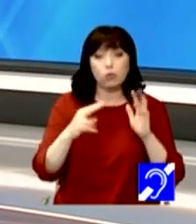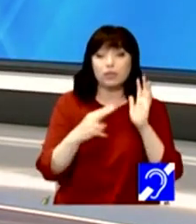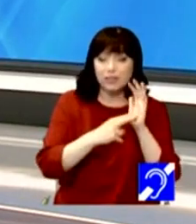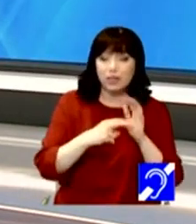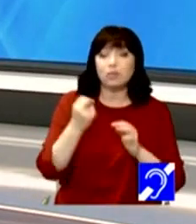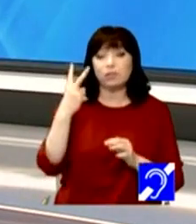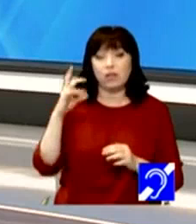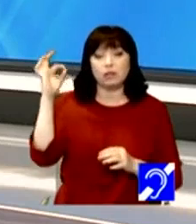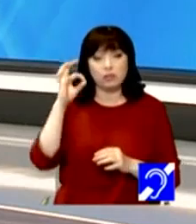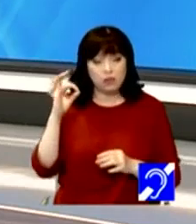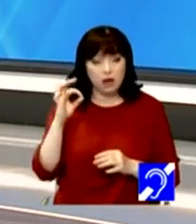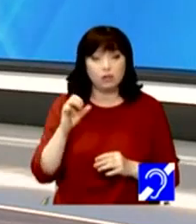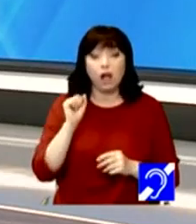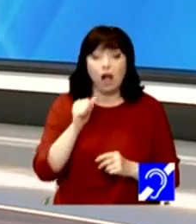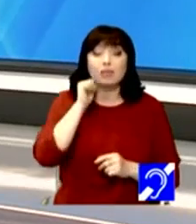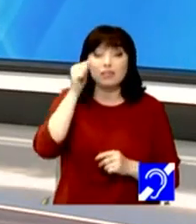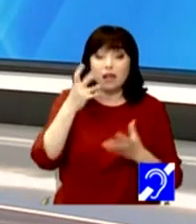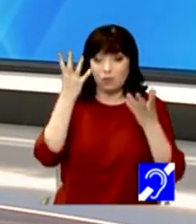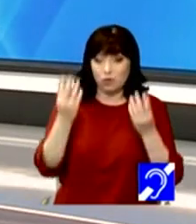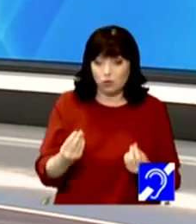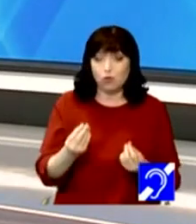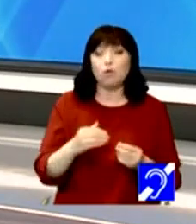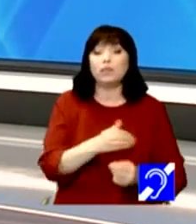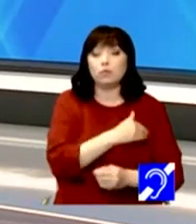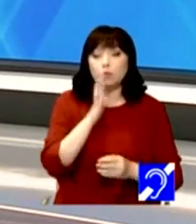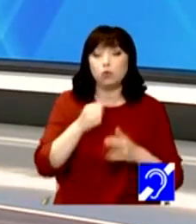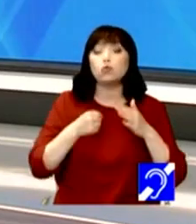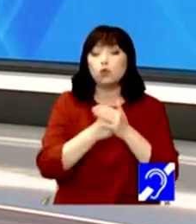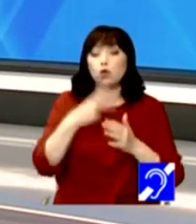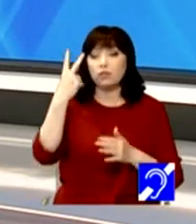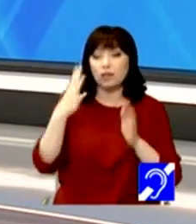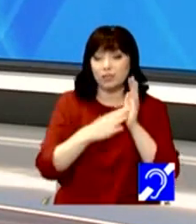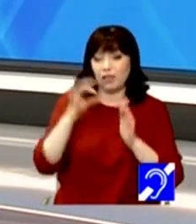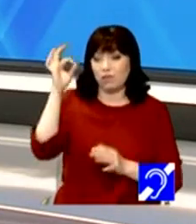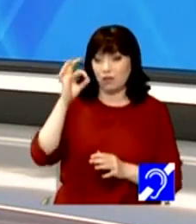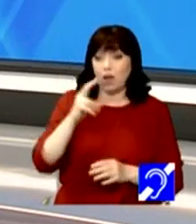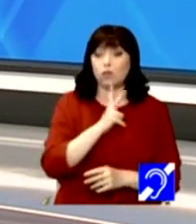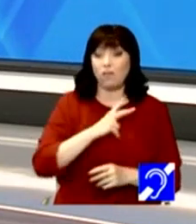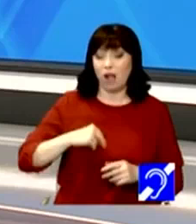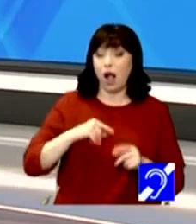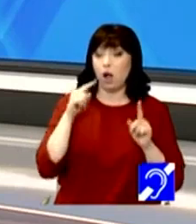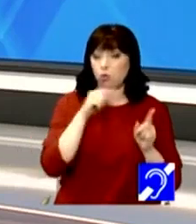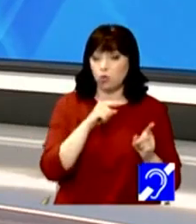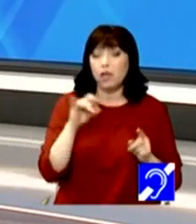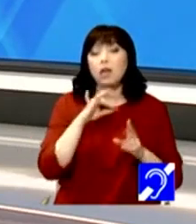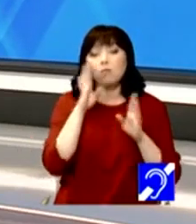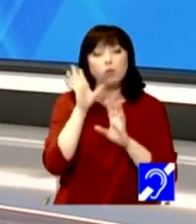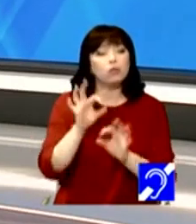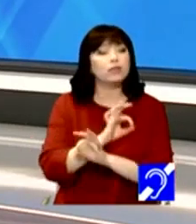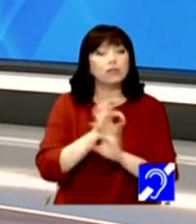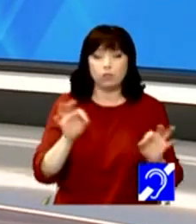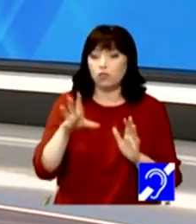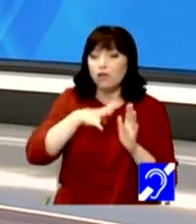7 și 12 grade, iar mâine valorile termice vor urca până la 29 de grade la Cahul și vremea va fi superbă în